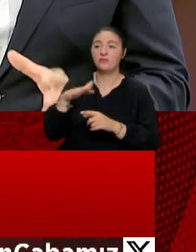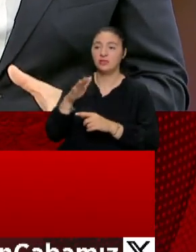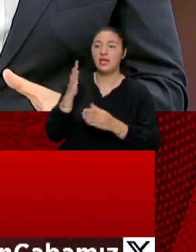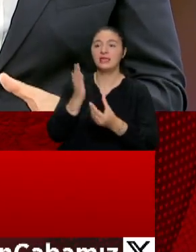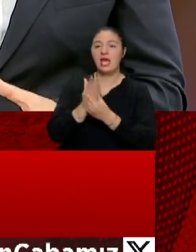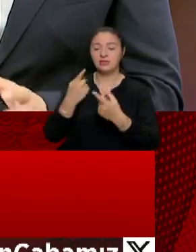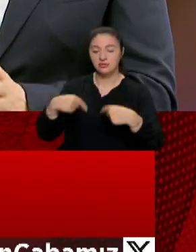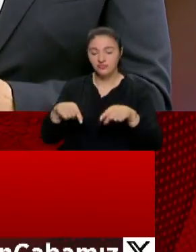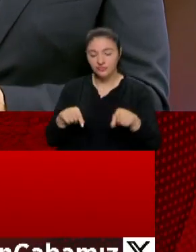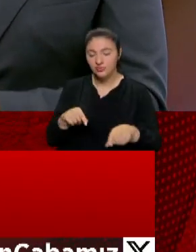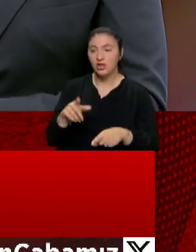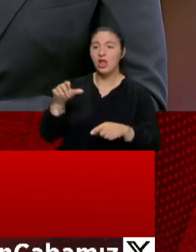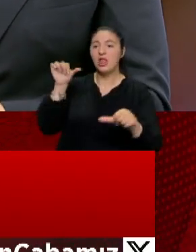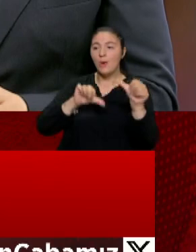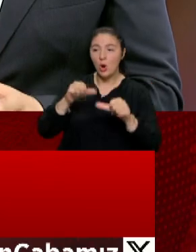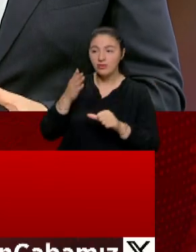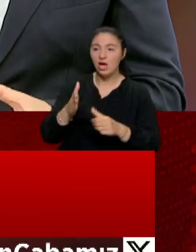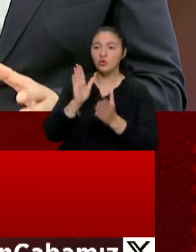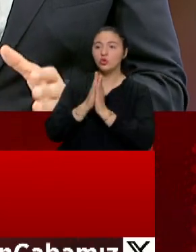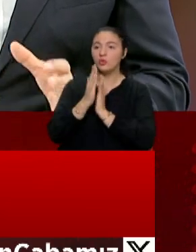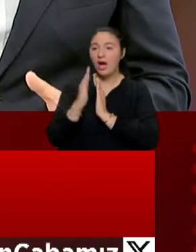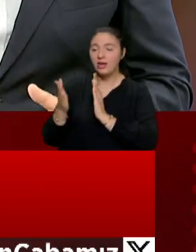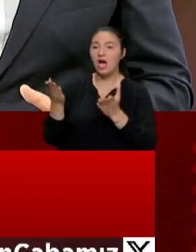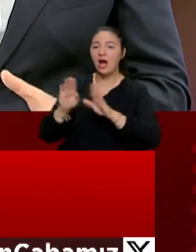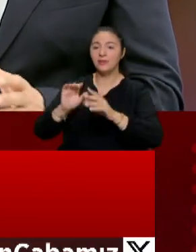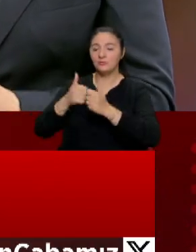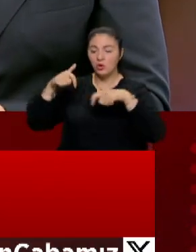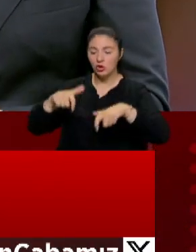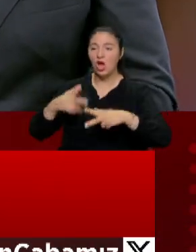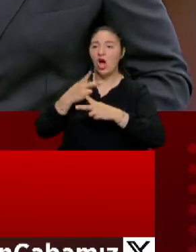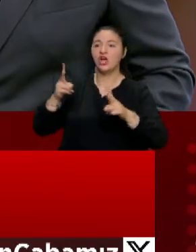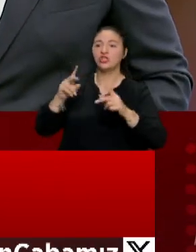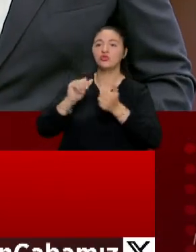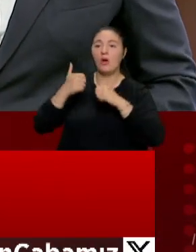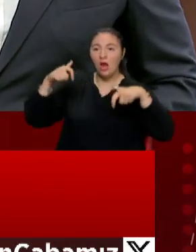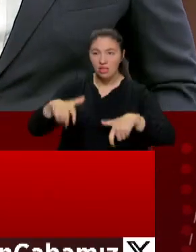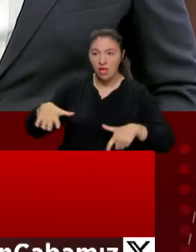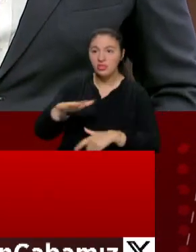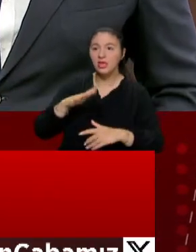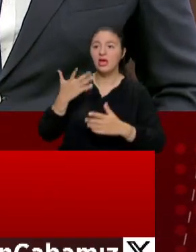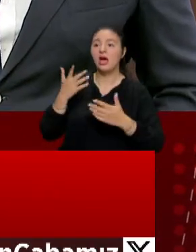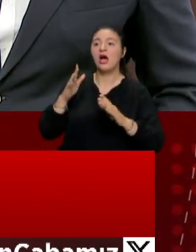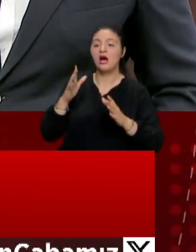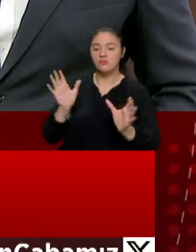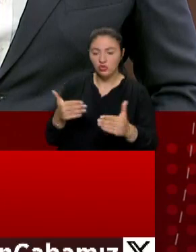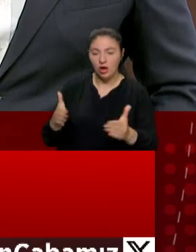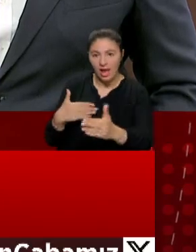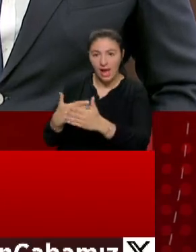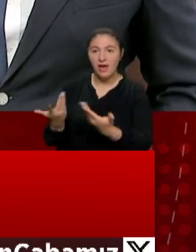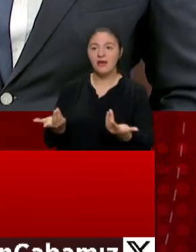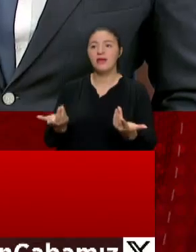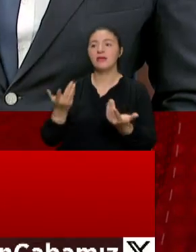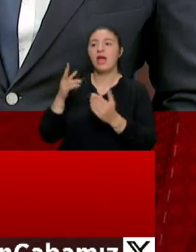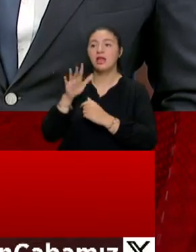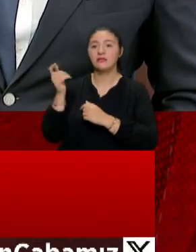derslikleri laboratuvarları Kütüphanesi kapalı spor salonları açık spor alanları atölyeleri 50 civarında atelya